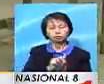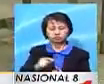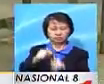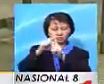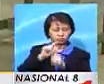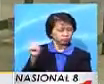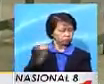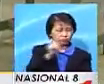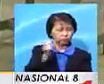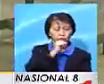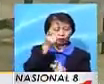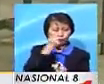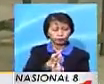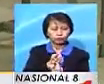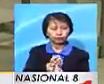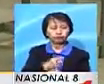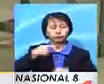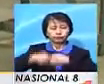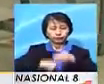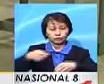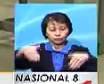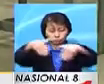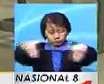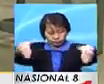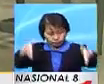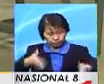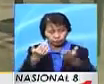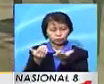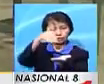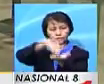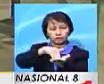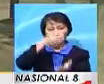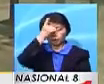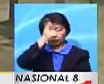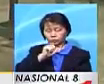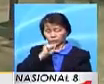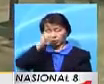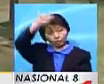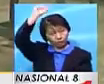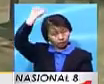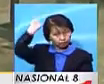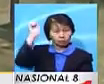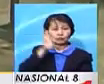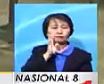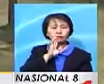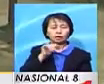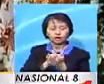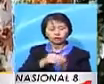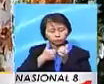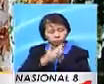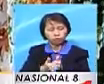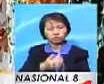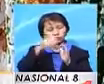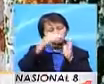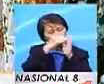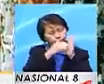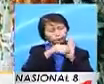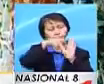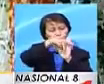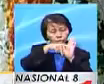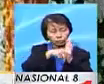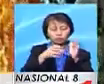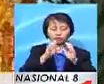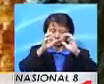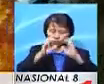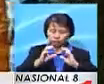tersebut tidak benar. Mengulas lanjut mengenai persempadanan semula, Dato' Azlina berkata proses berkenaan adalah berlandaskan prinsip-prinsip dan